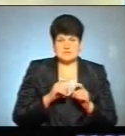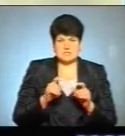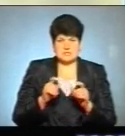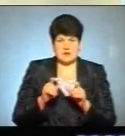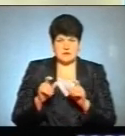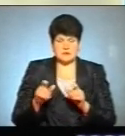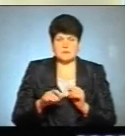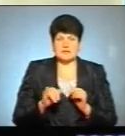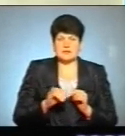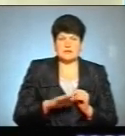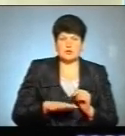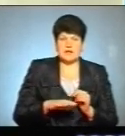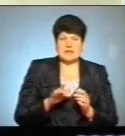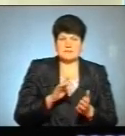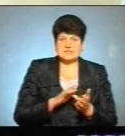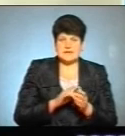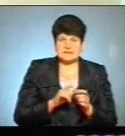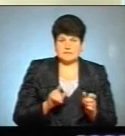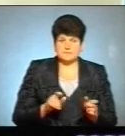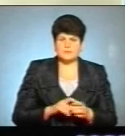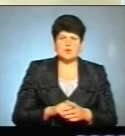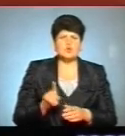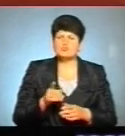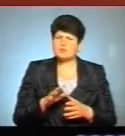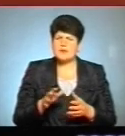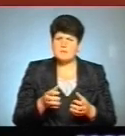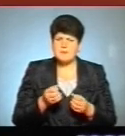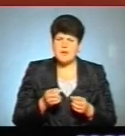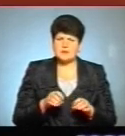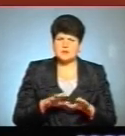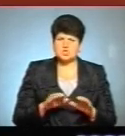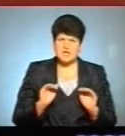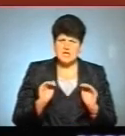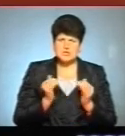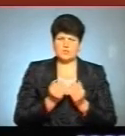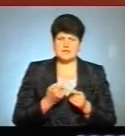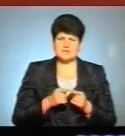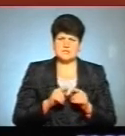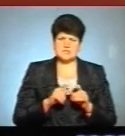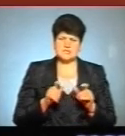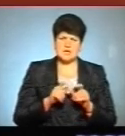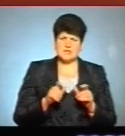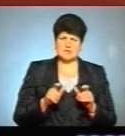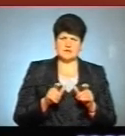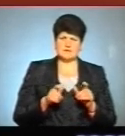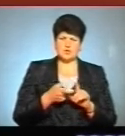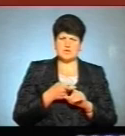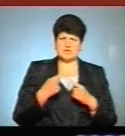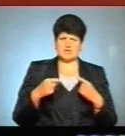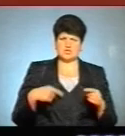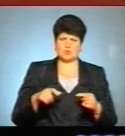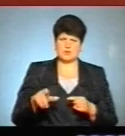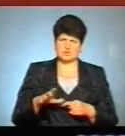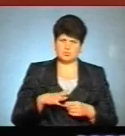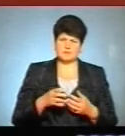і територіальним центрам. Чому не приймали рішення ізолювати такі заклади від контакту інших людей? Чи були прийняті